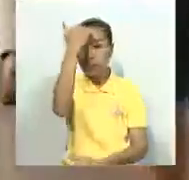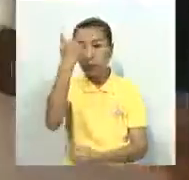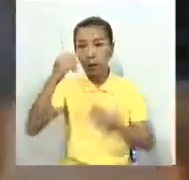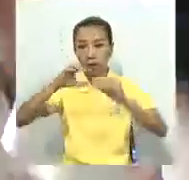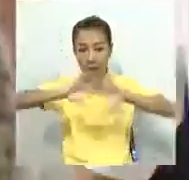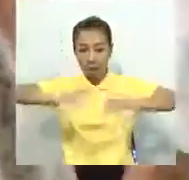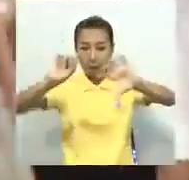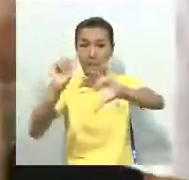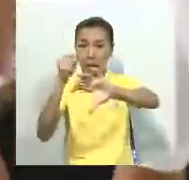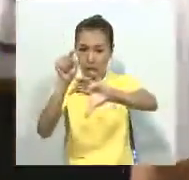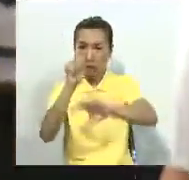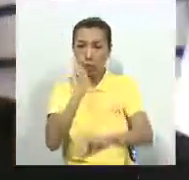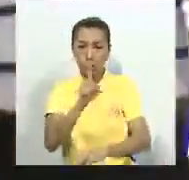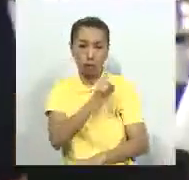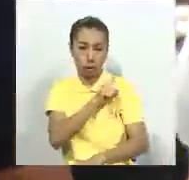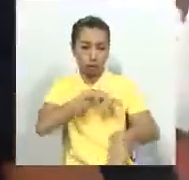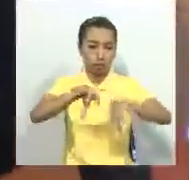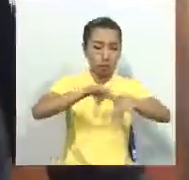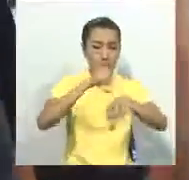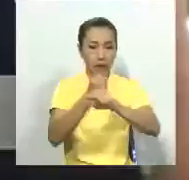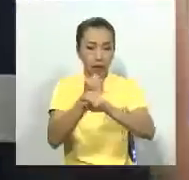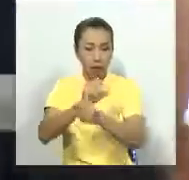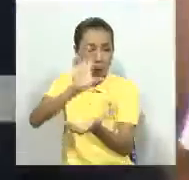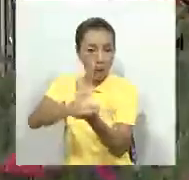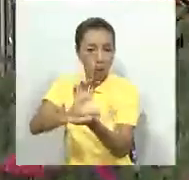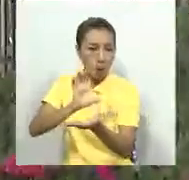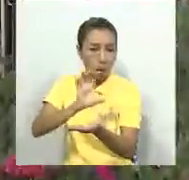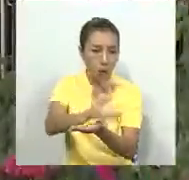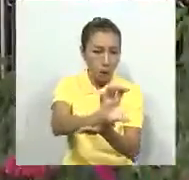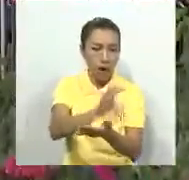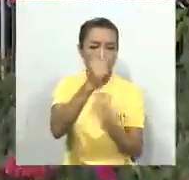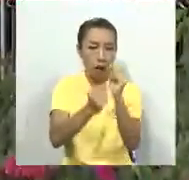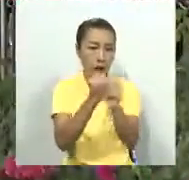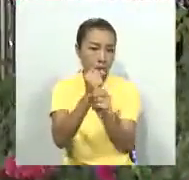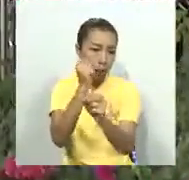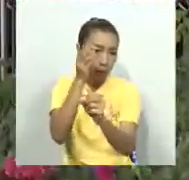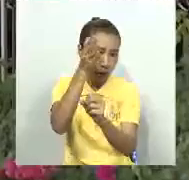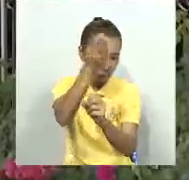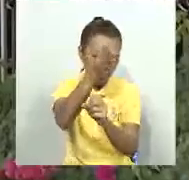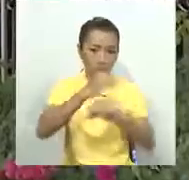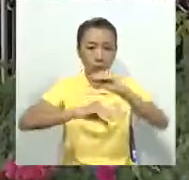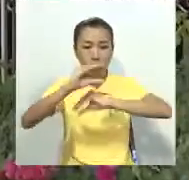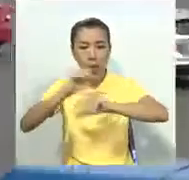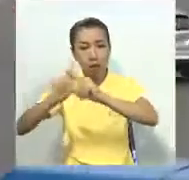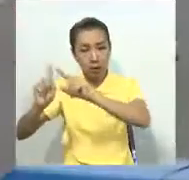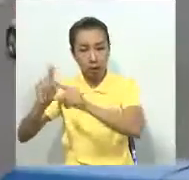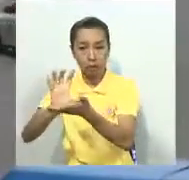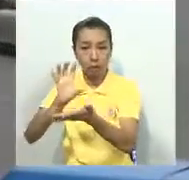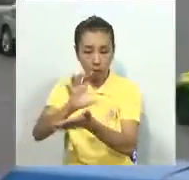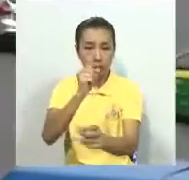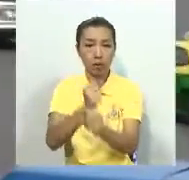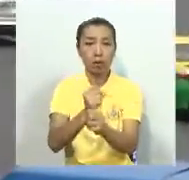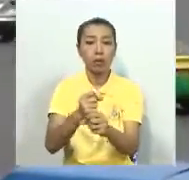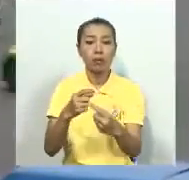ารัฐบาลใหม่เนี่ยก็จะต้องมาจัดสรรเรื่องงบประมาณในปีถัดไปเพื่อการลงทุนโครงการต่างๆส่ว